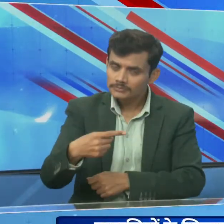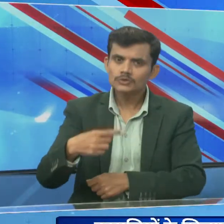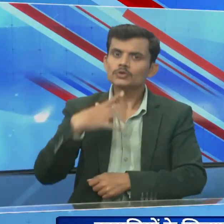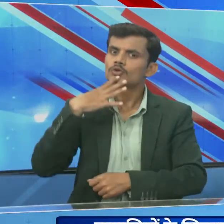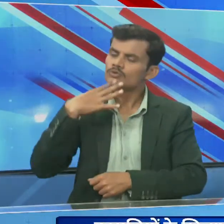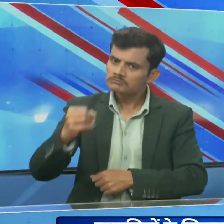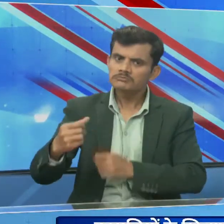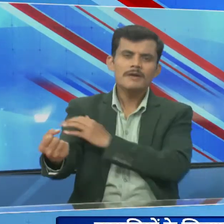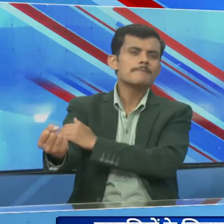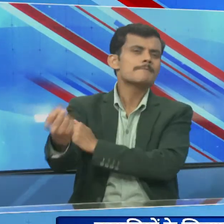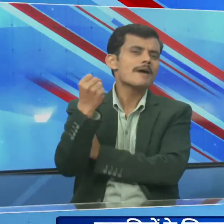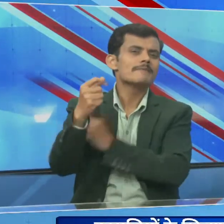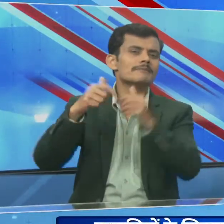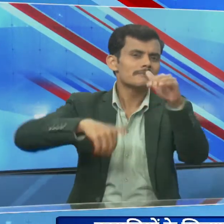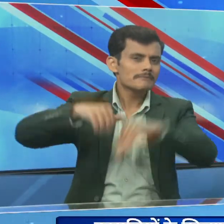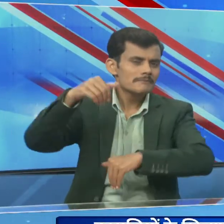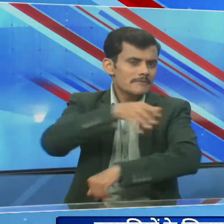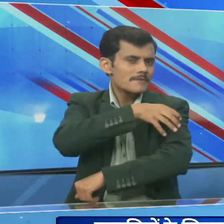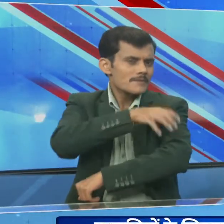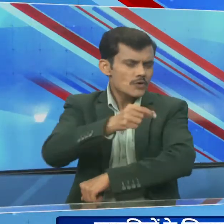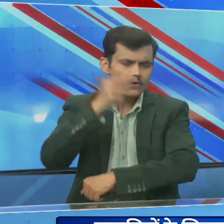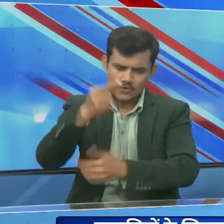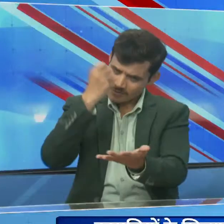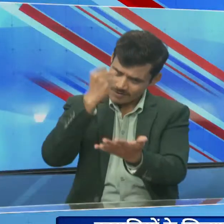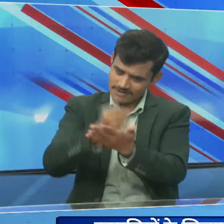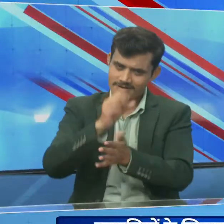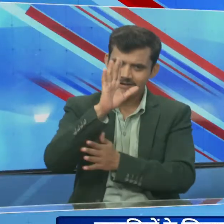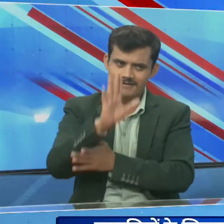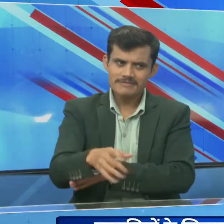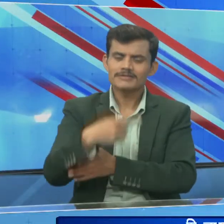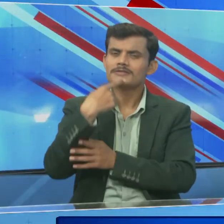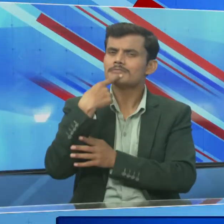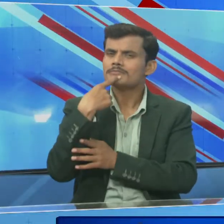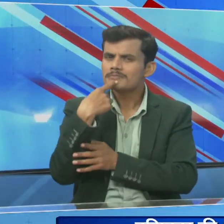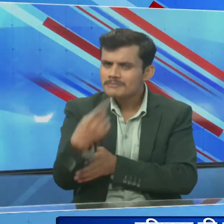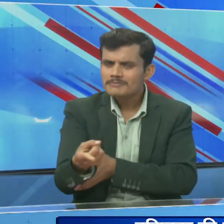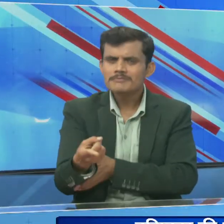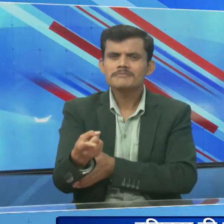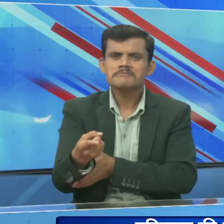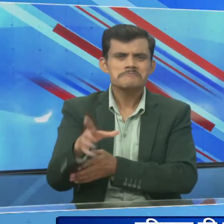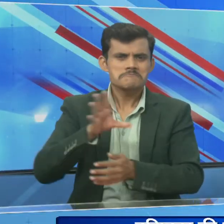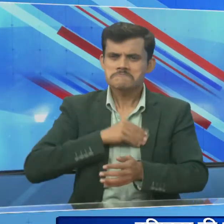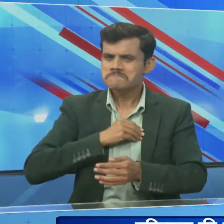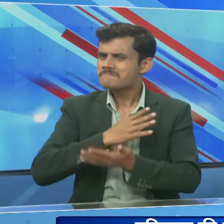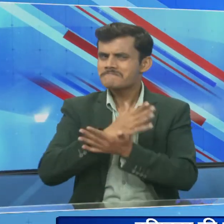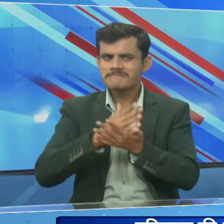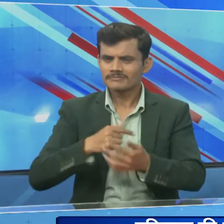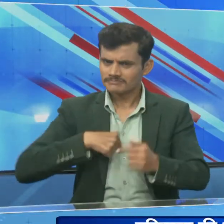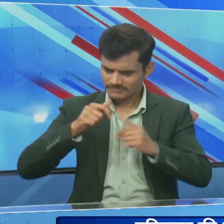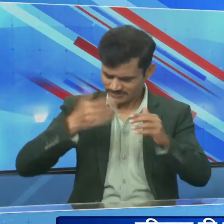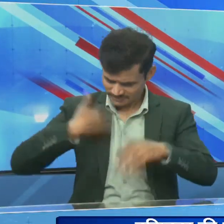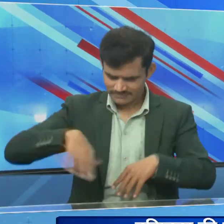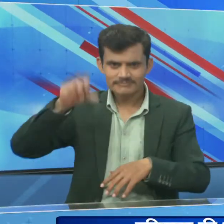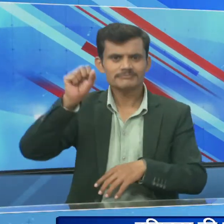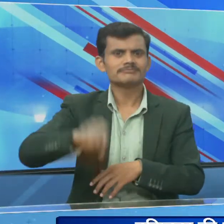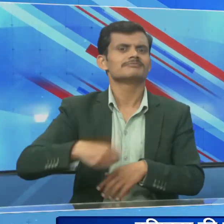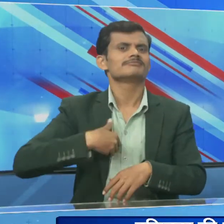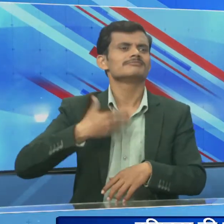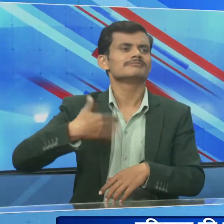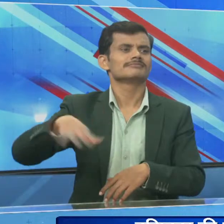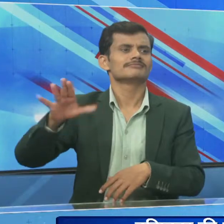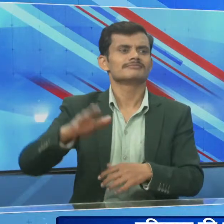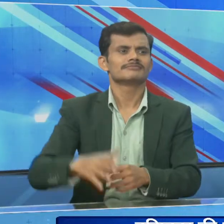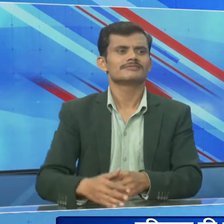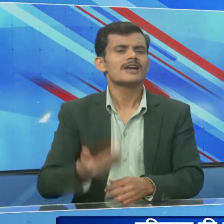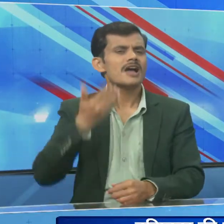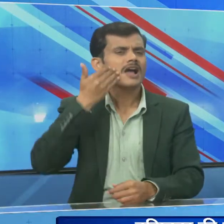लोकतांत्रिक अधिकार का प्रयोग करने का फैसला कर लिया है और वो ये कहने से भी कतराती नहीं हैं। वोट डालने जाओगी? हाँ।